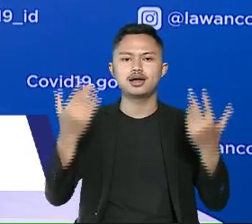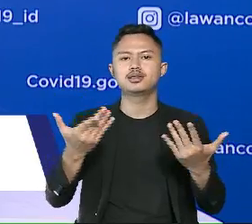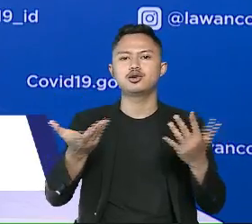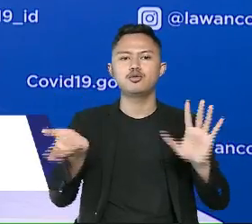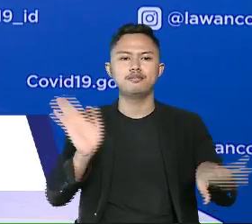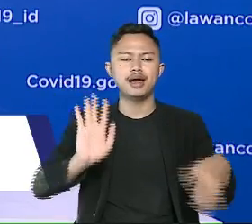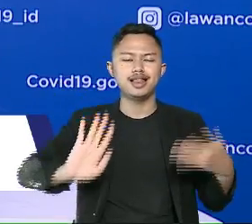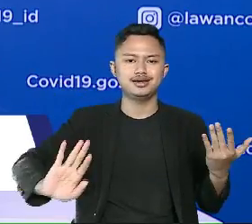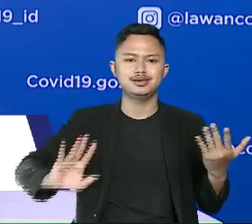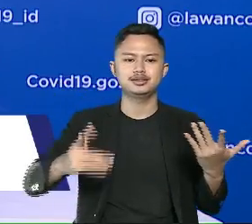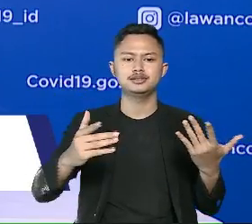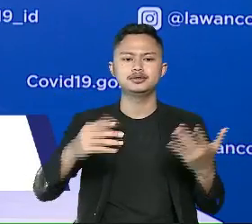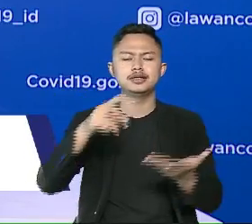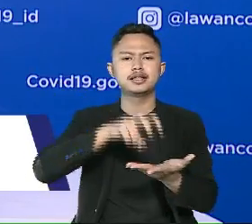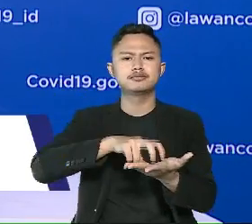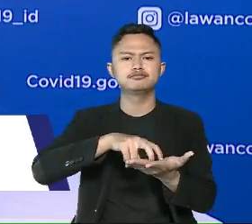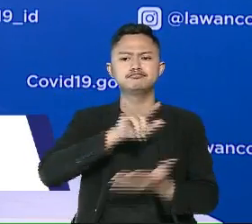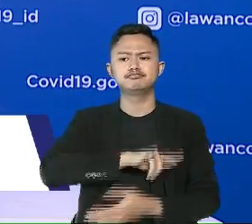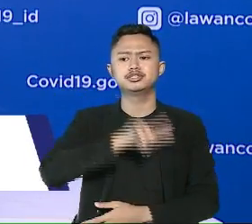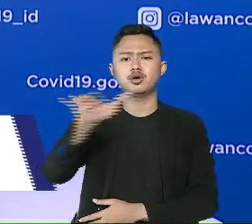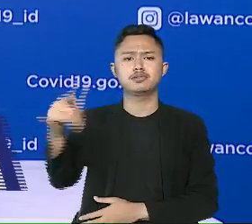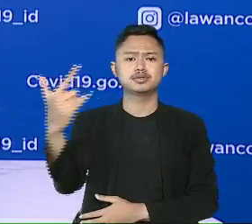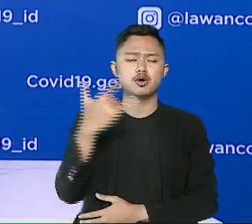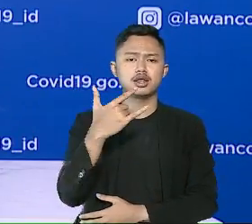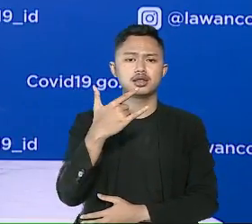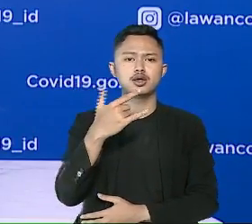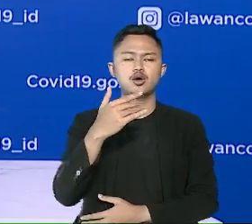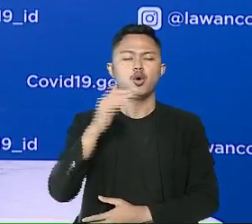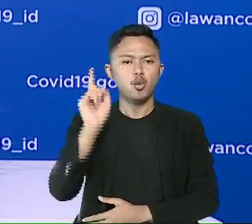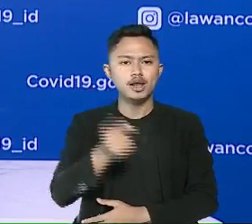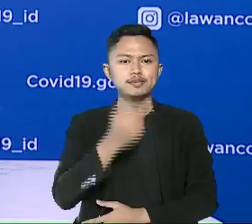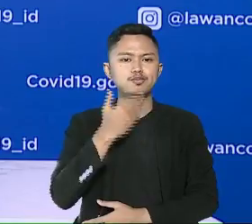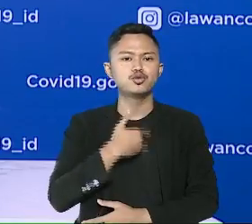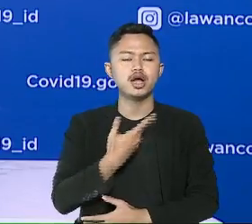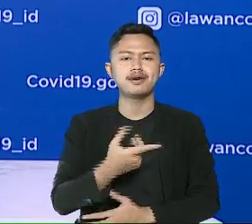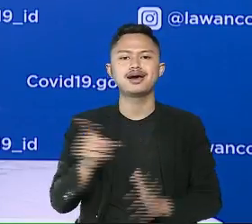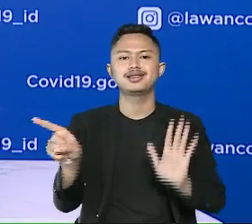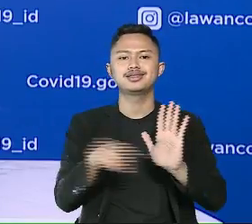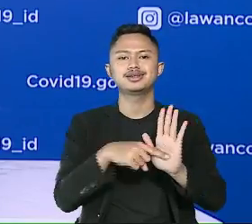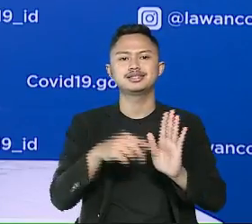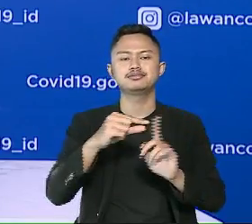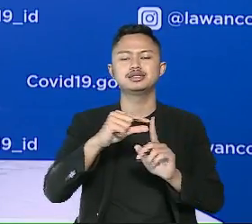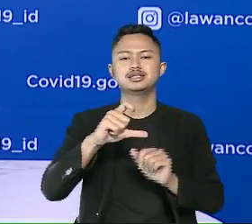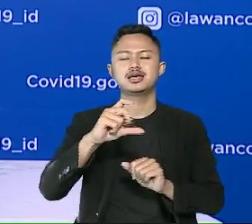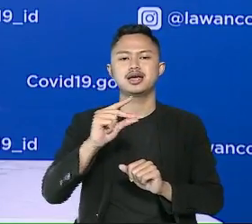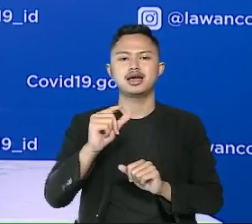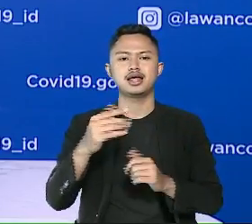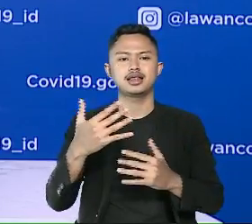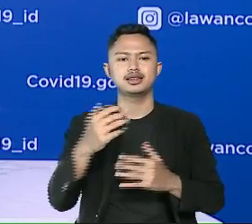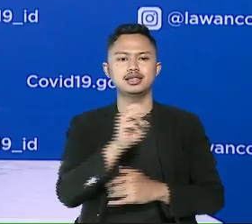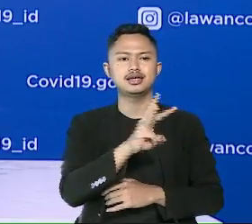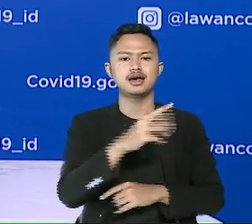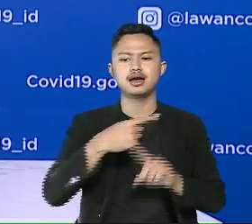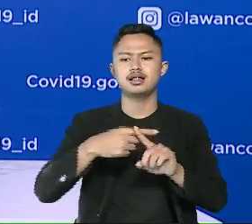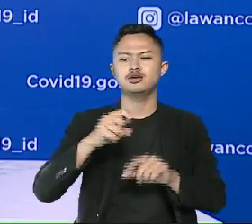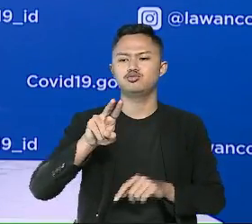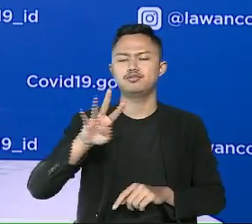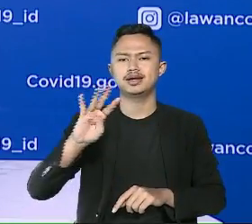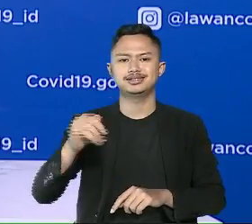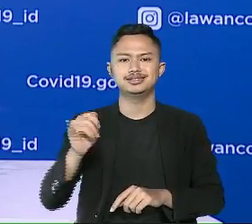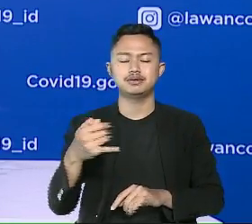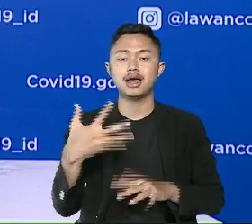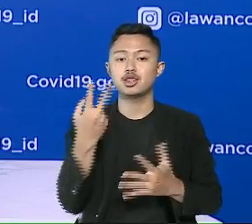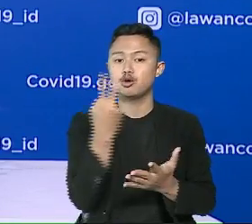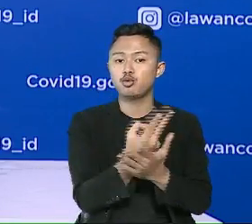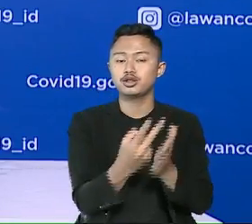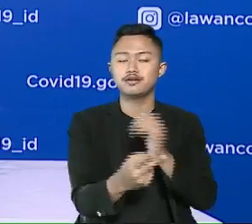menggunakan transportasi udara wajib memiliki hasil negatif tes PCR 3 kali 24 jam dan